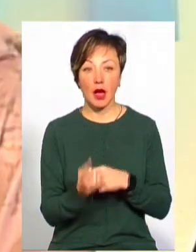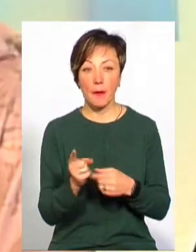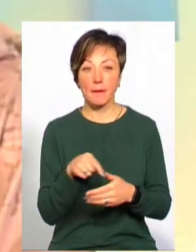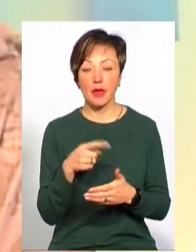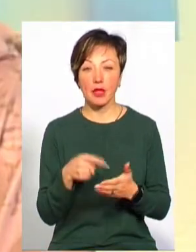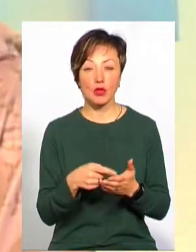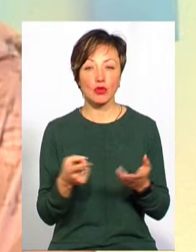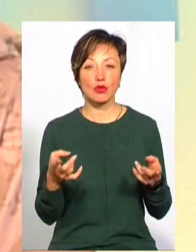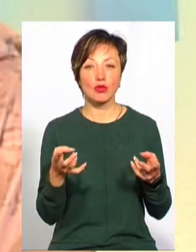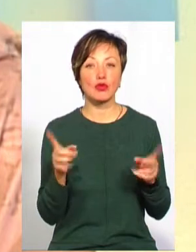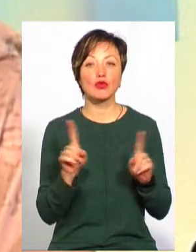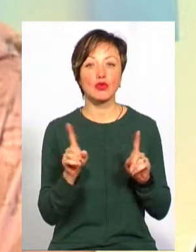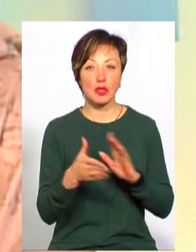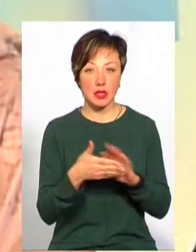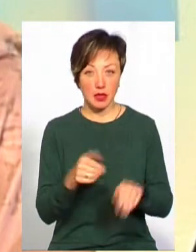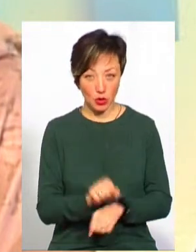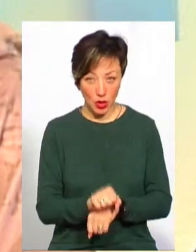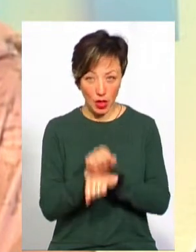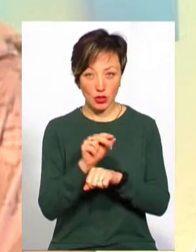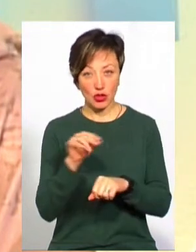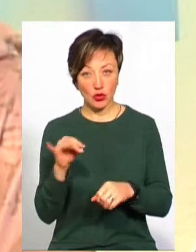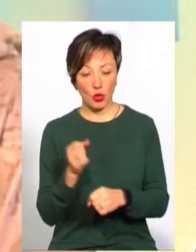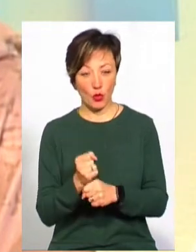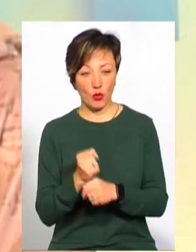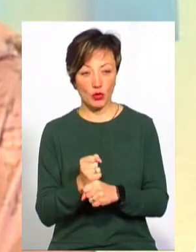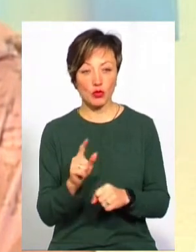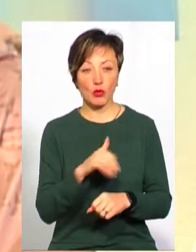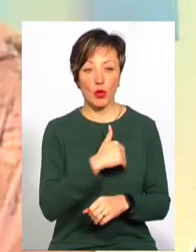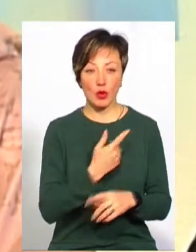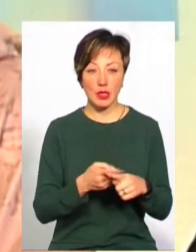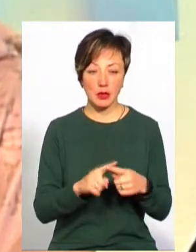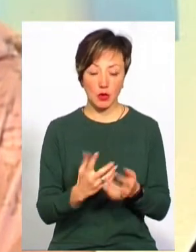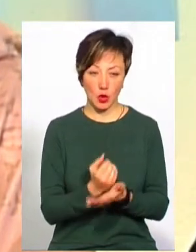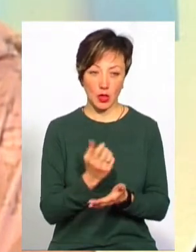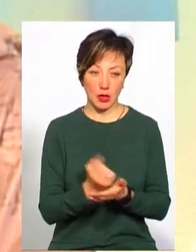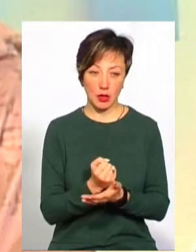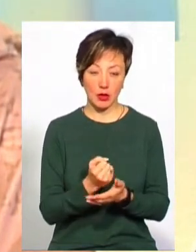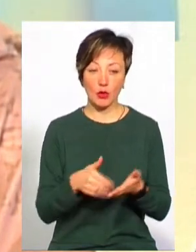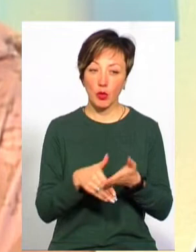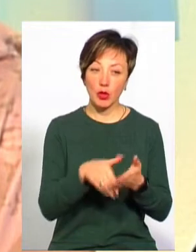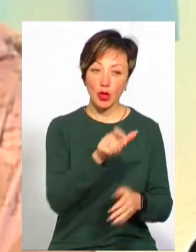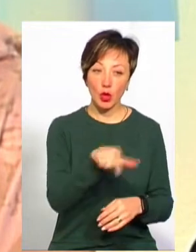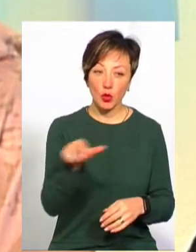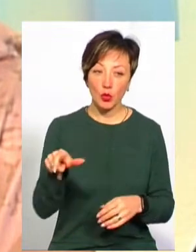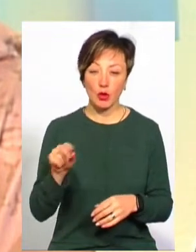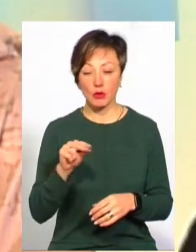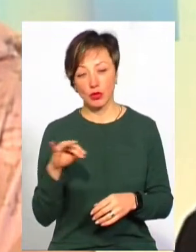питання, що до чого закликати? До страйків чи до роботи? Що ми хочемо цим досягти? Допомогти людям